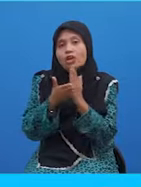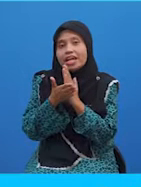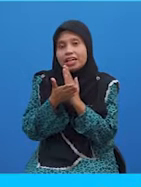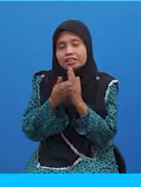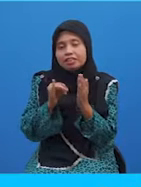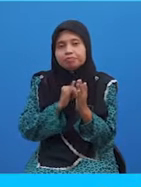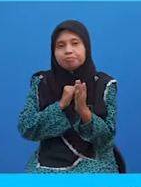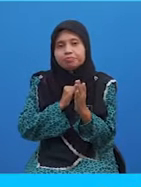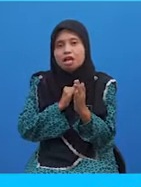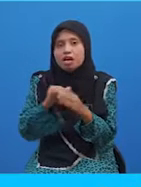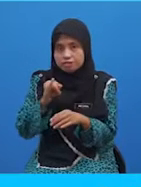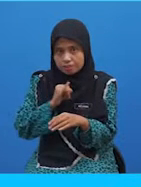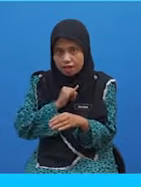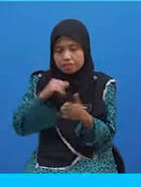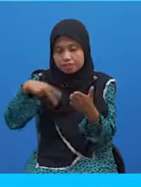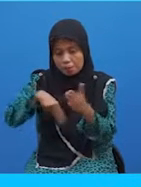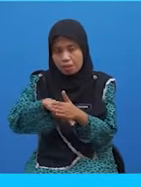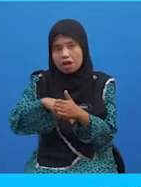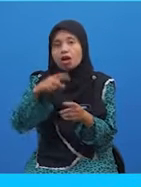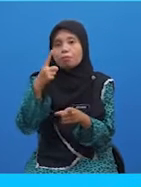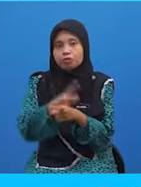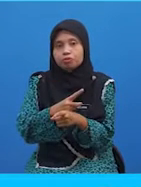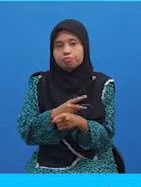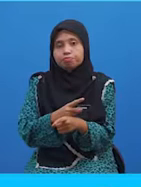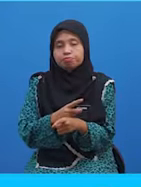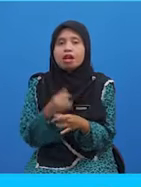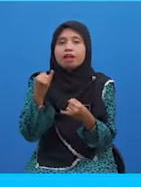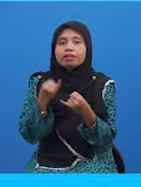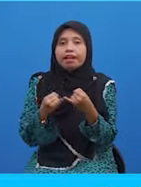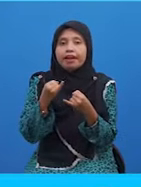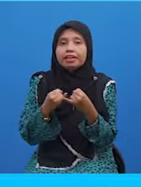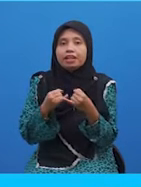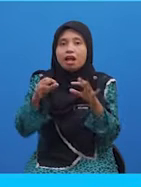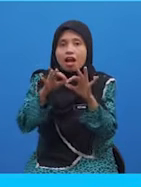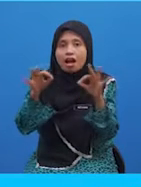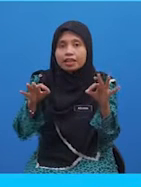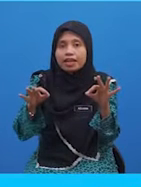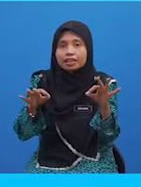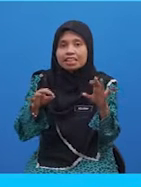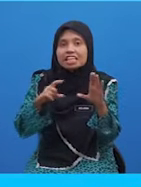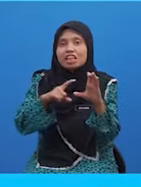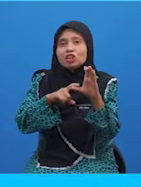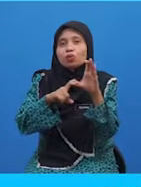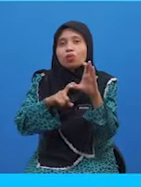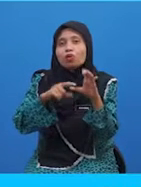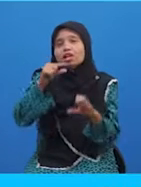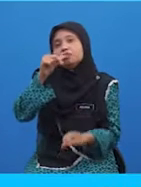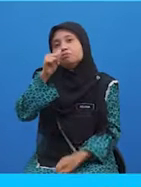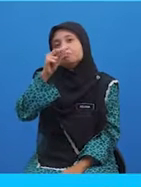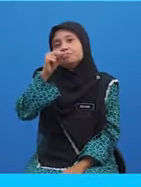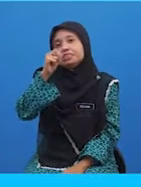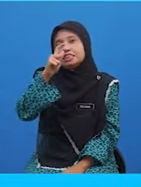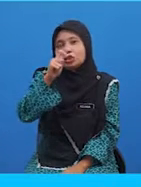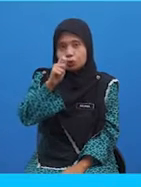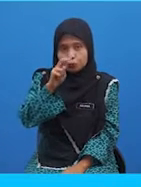saya sepak. Kesalahan sintaksis yang terakhir ialah ayat gantung kerana